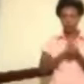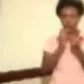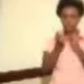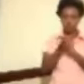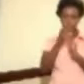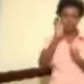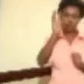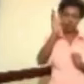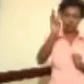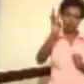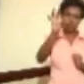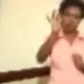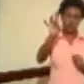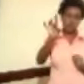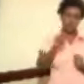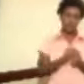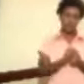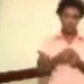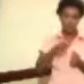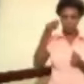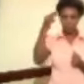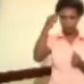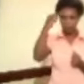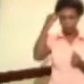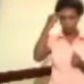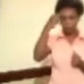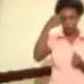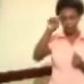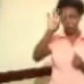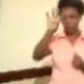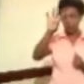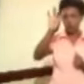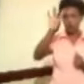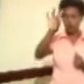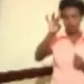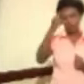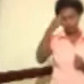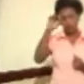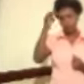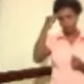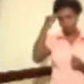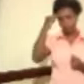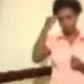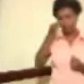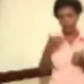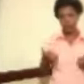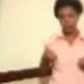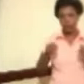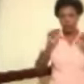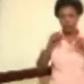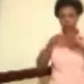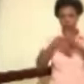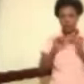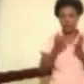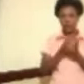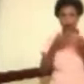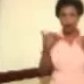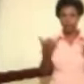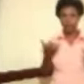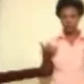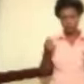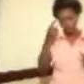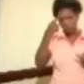numéro 08, vous mettez numéro 68, vous mettez numéro thème là, et puis vous faites scène. J'espère que nous sommes capables de participer parce que la